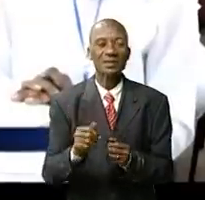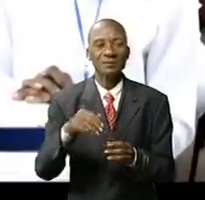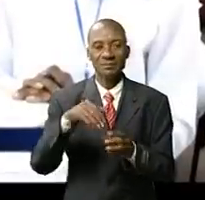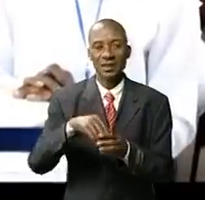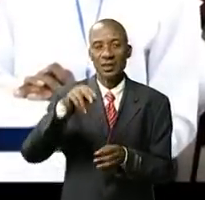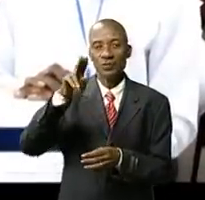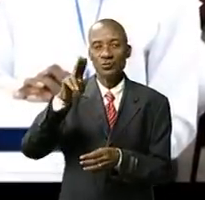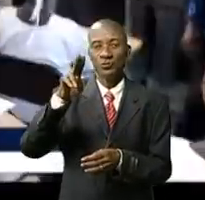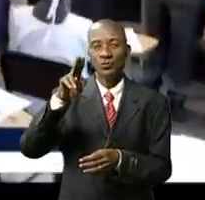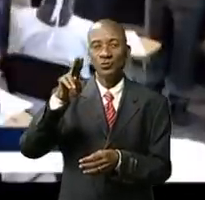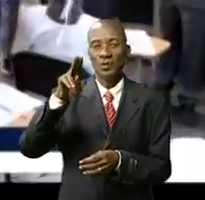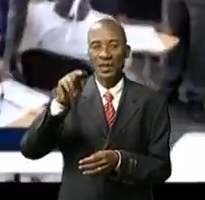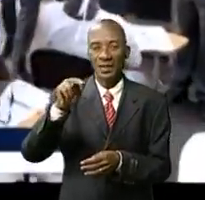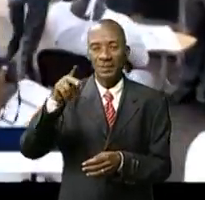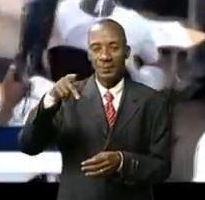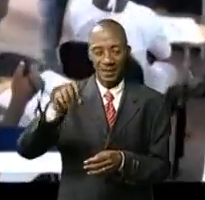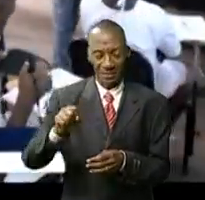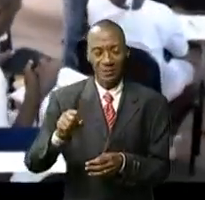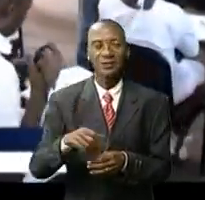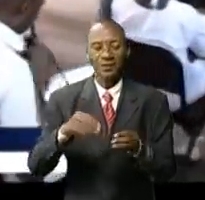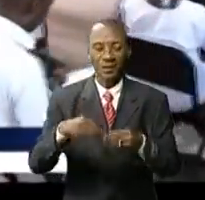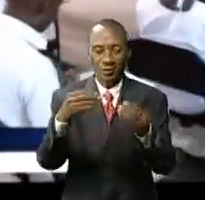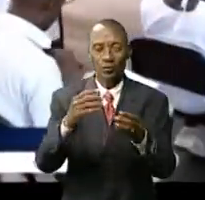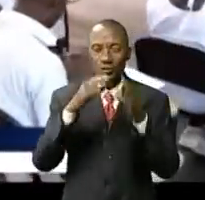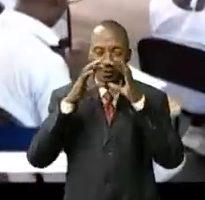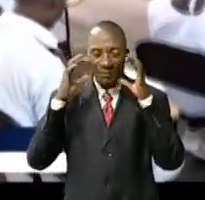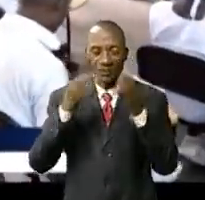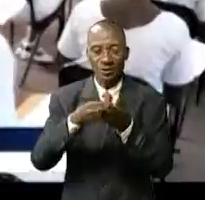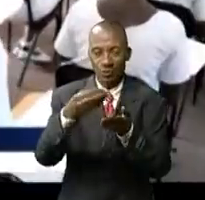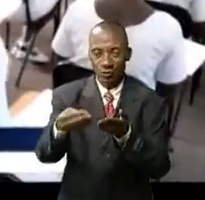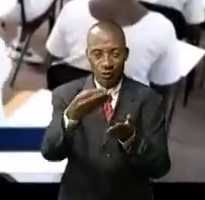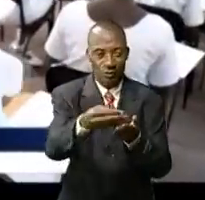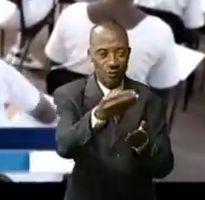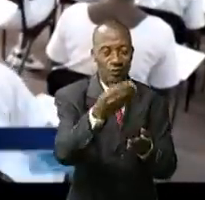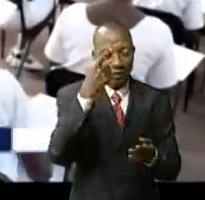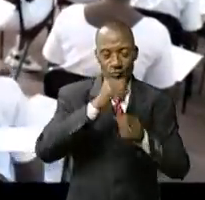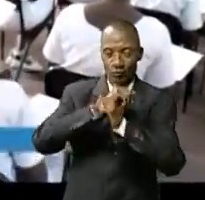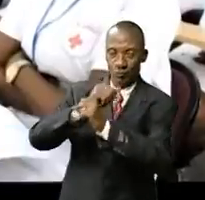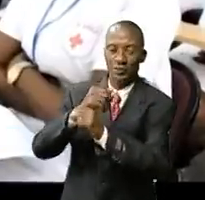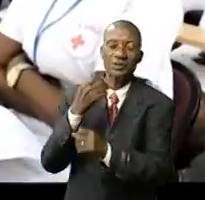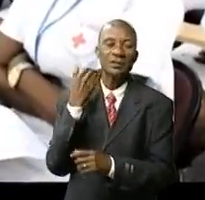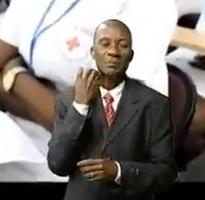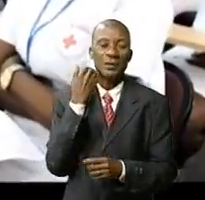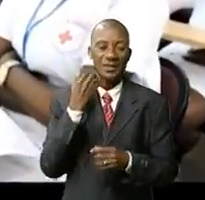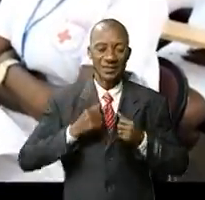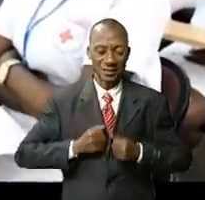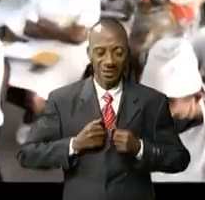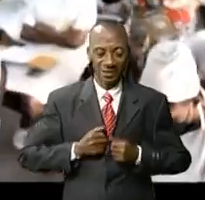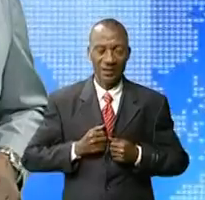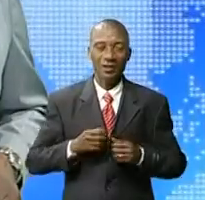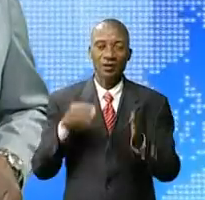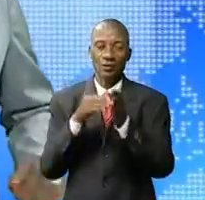l'UNPS. Des masques ont été distribués à ses finalistes pour observance des mesures d'hygiène contre le